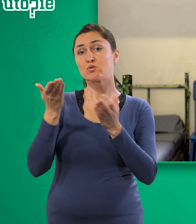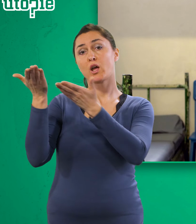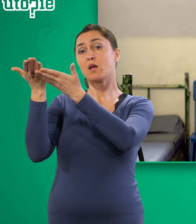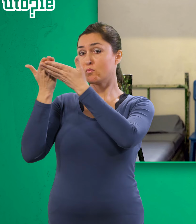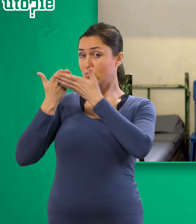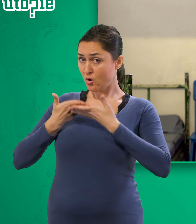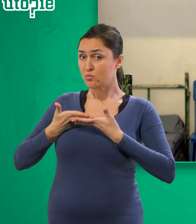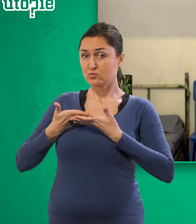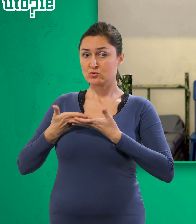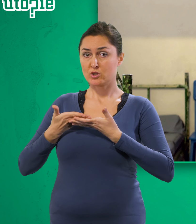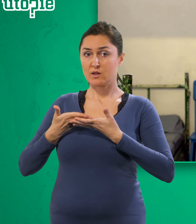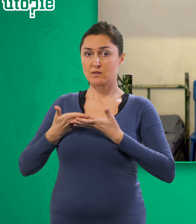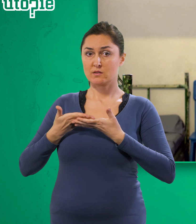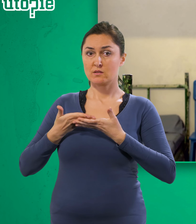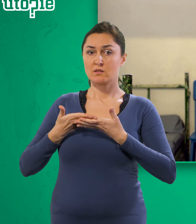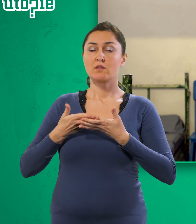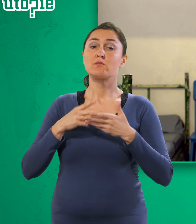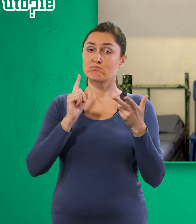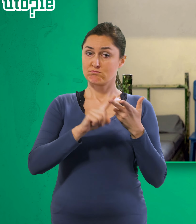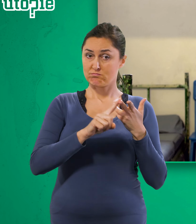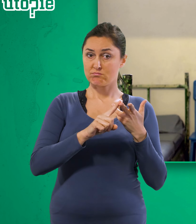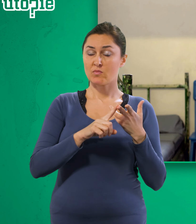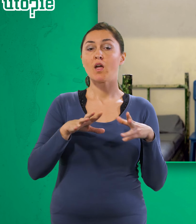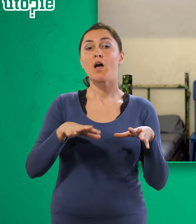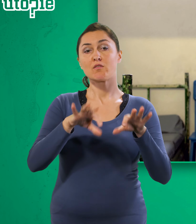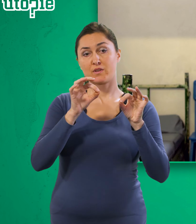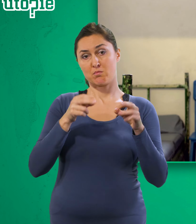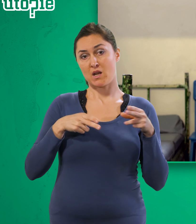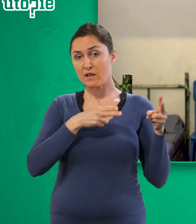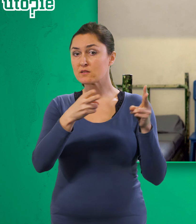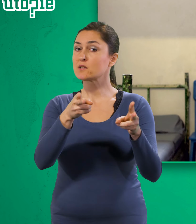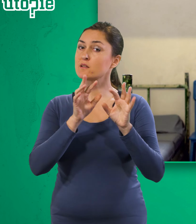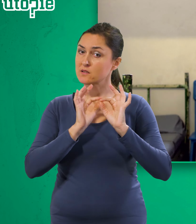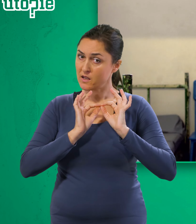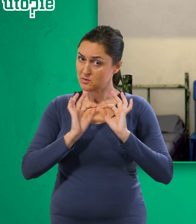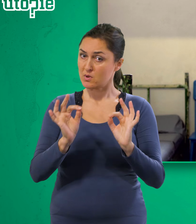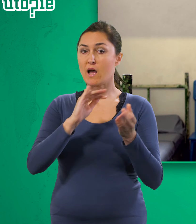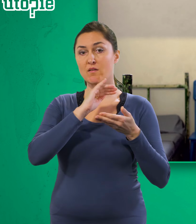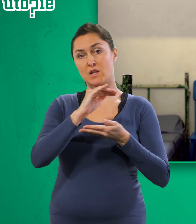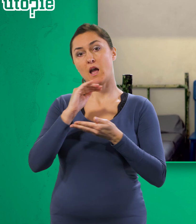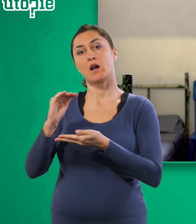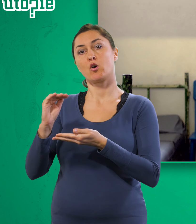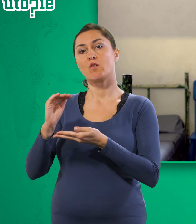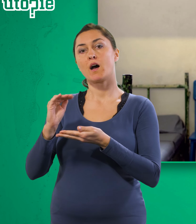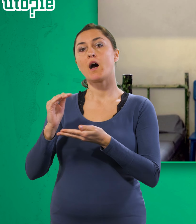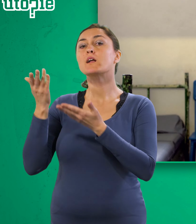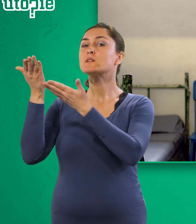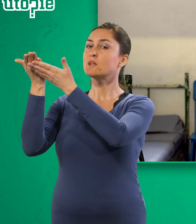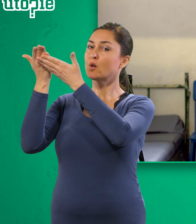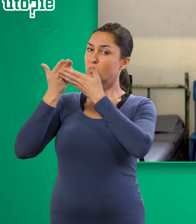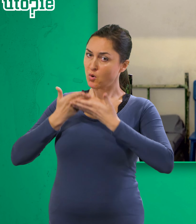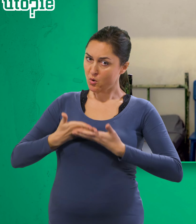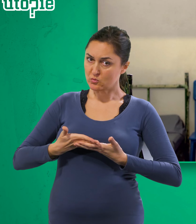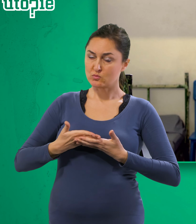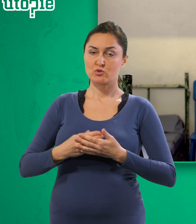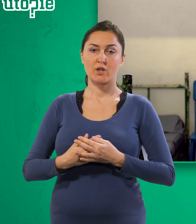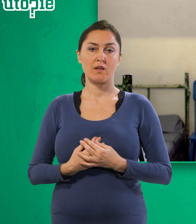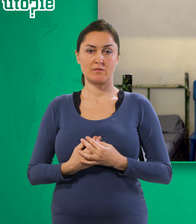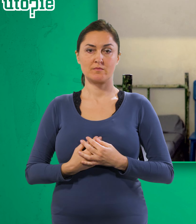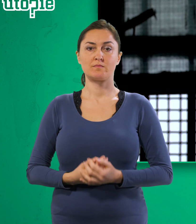Bohu, který, budu tvrdit, velmi může nejenom dobře nasměrovat člověka, ale přímo ochránit od toho